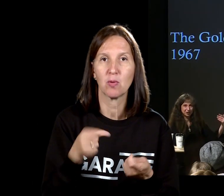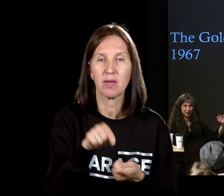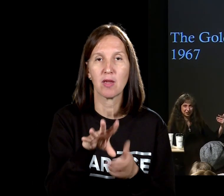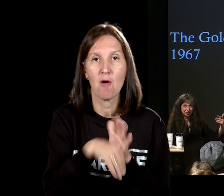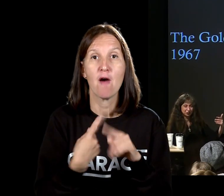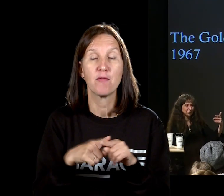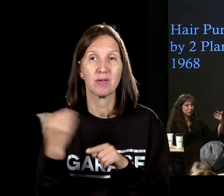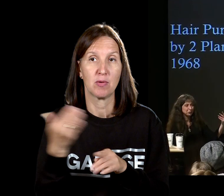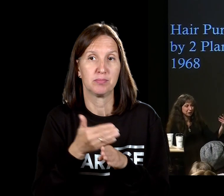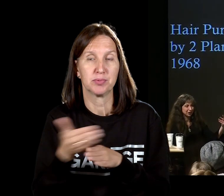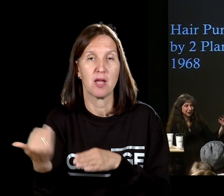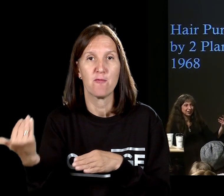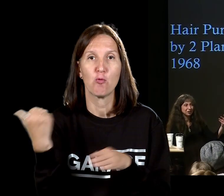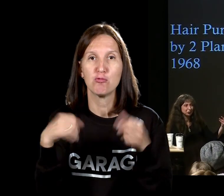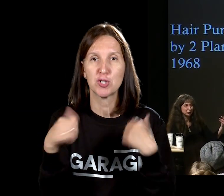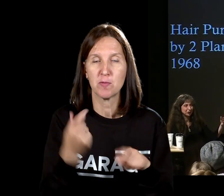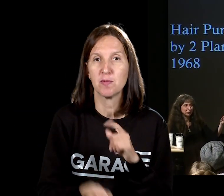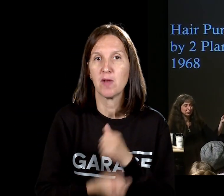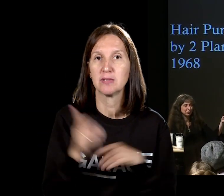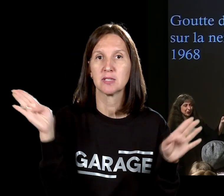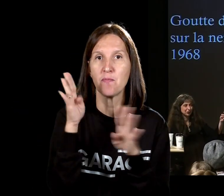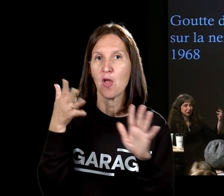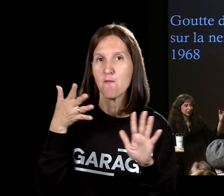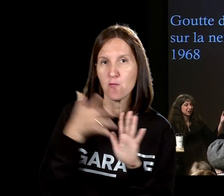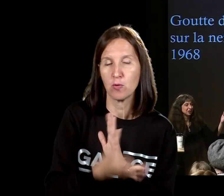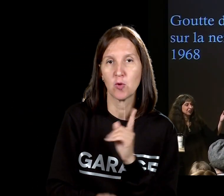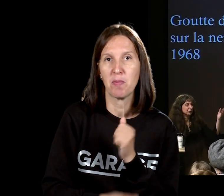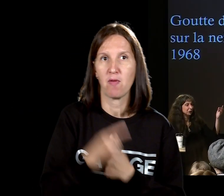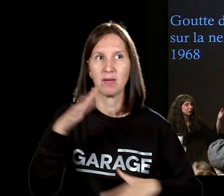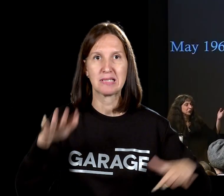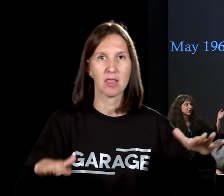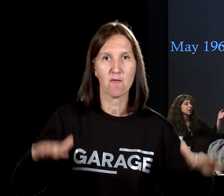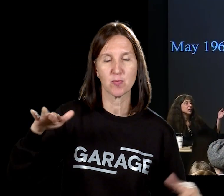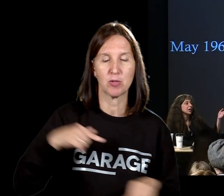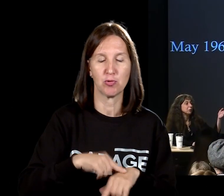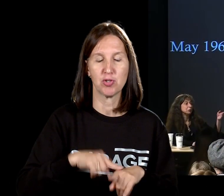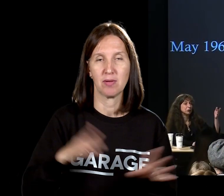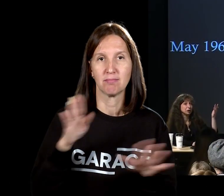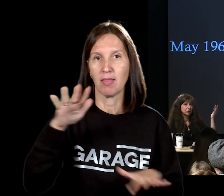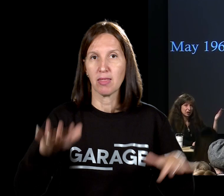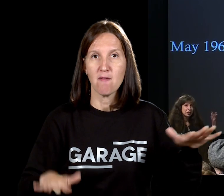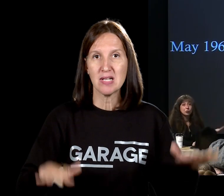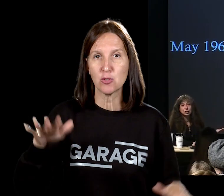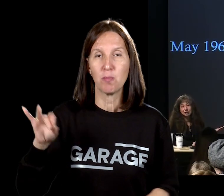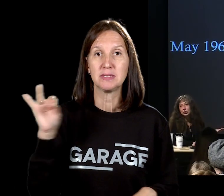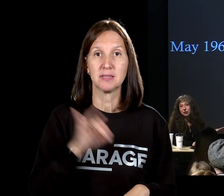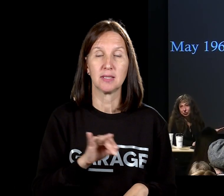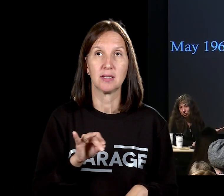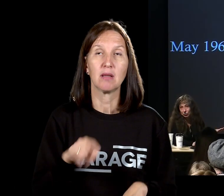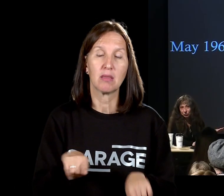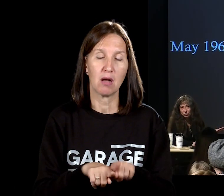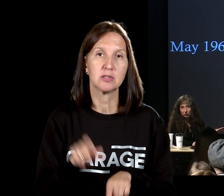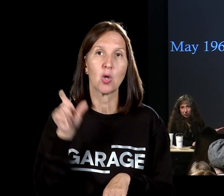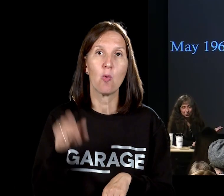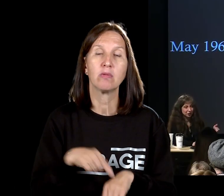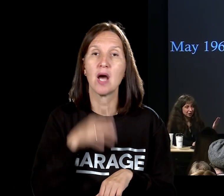опять появляется этот воздух, опять появляется невесомость, опять появляются вот эти следы в невесомости, и реагирует на события,